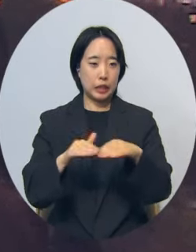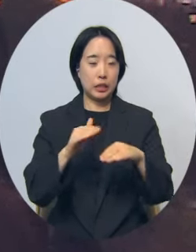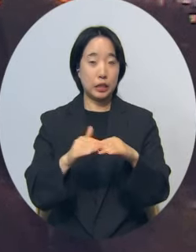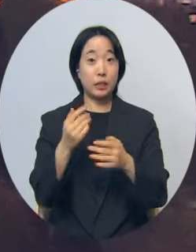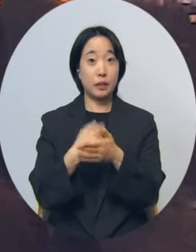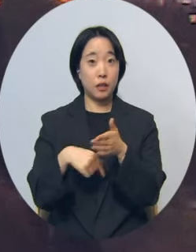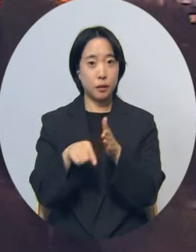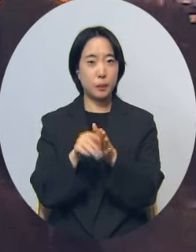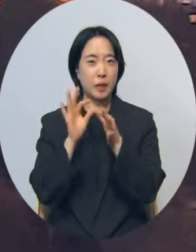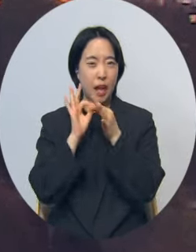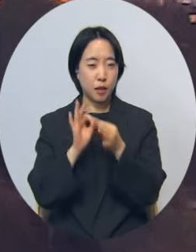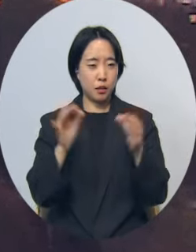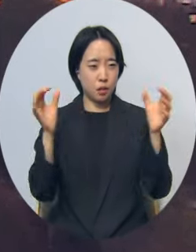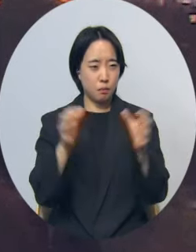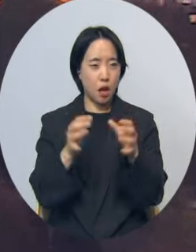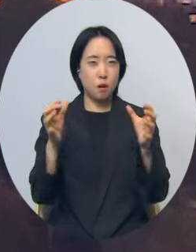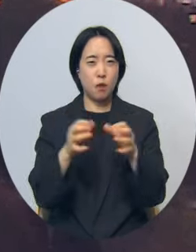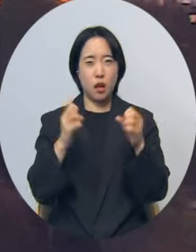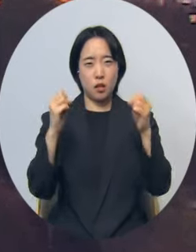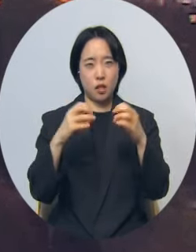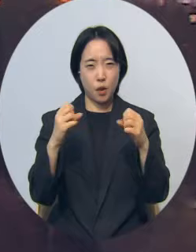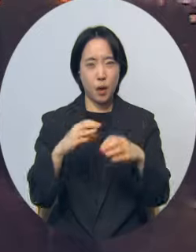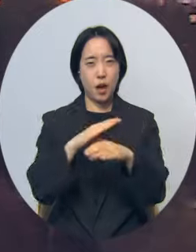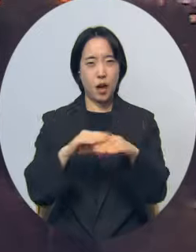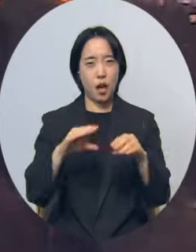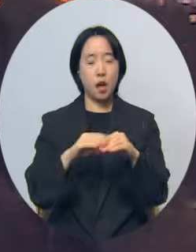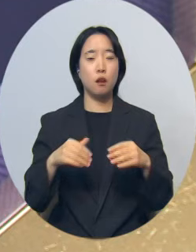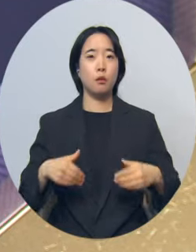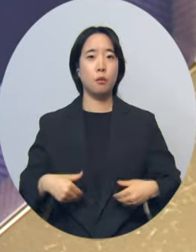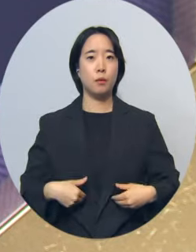간 지속적인 대화와 소통이 필수적이라는 겁니다.